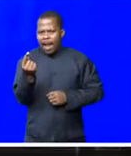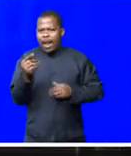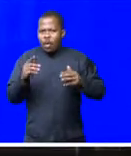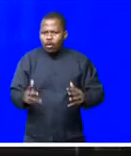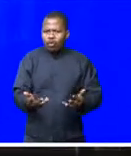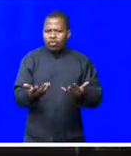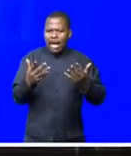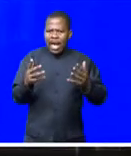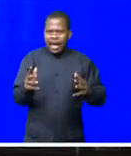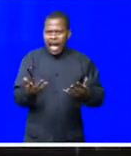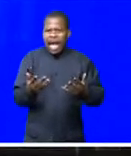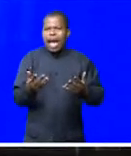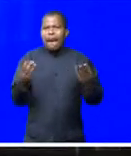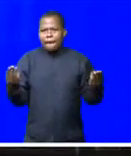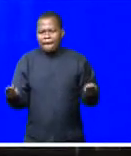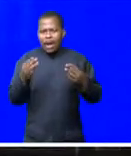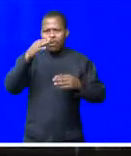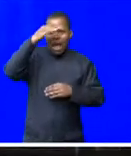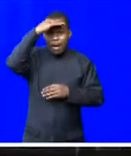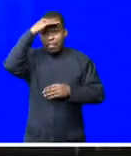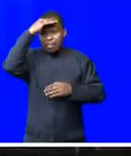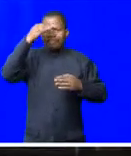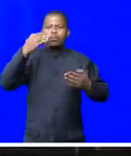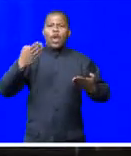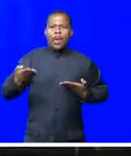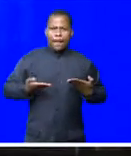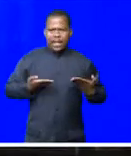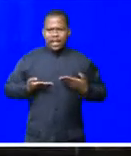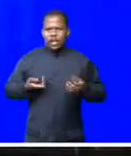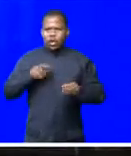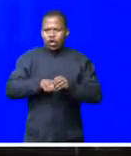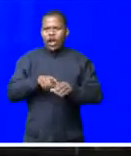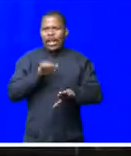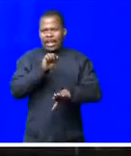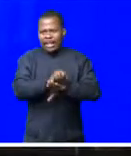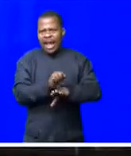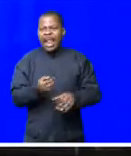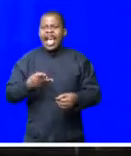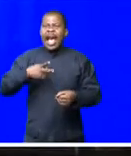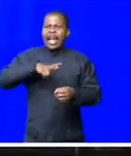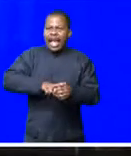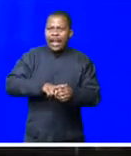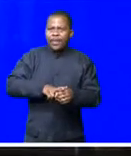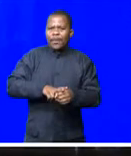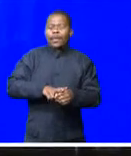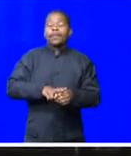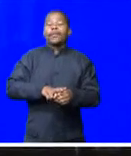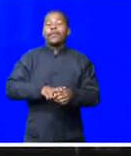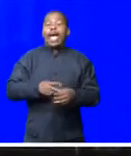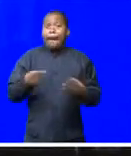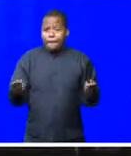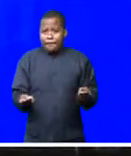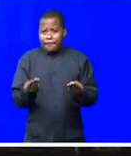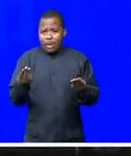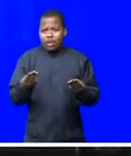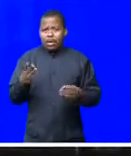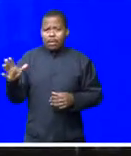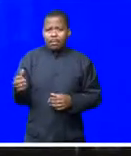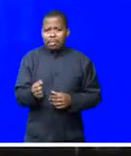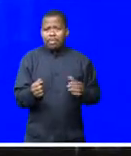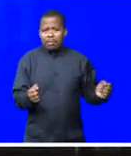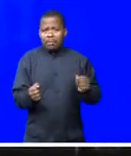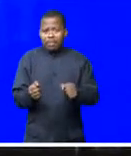ibala kutemabhizinisi. Siwabonile emathuba emsebenzi ashabalala kakhulu ikakhulu